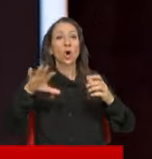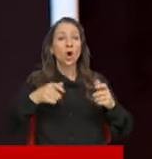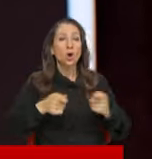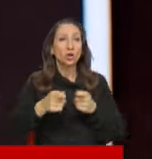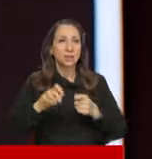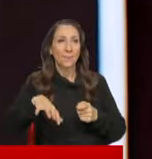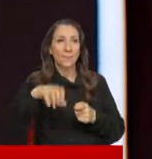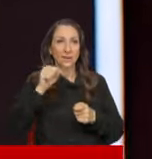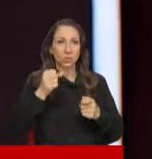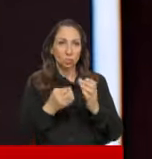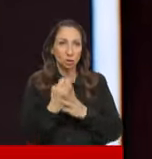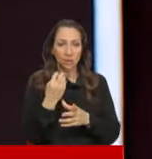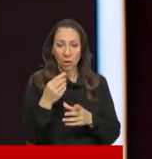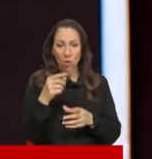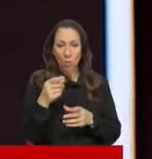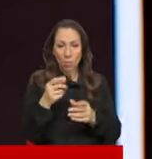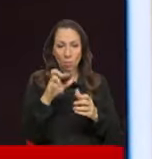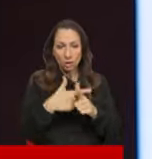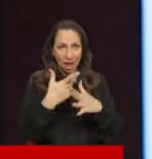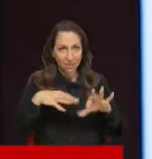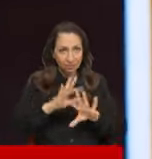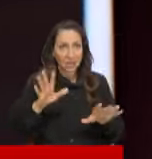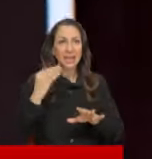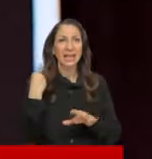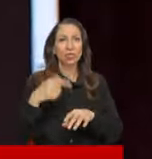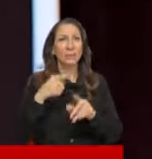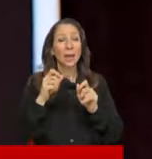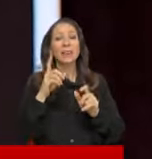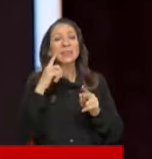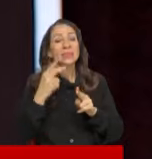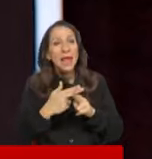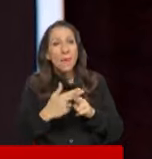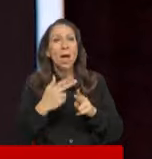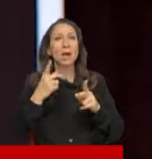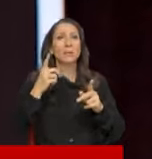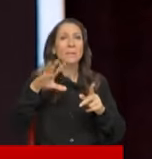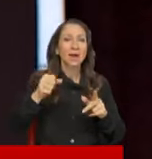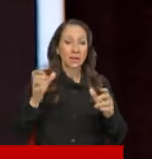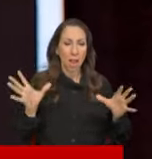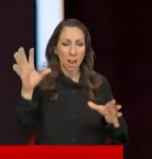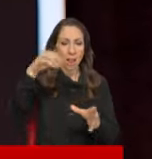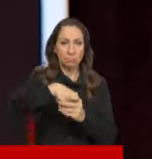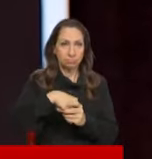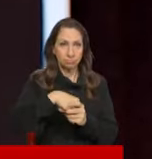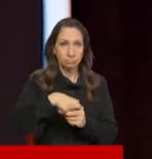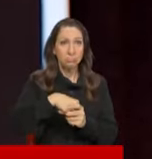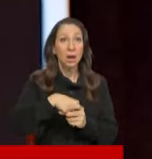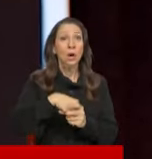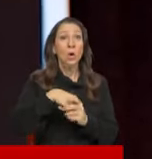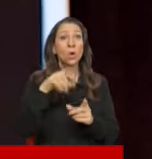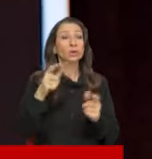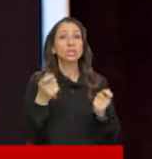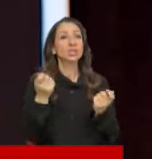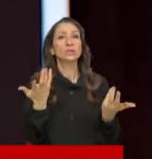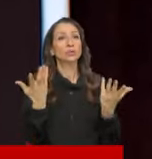onun projesini yaptık Yeni dönemde hemen yapacağız onu Eee bütün simülasyon merkezini bütün merkezleri orada toplayacağız onun işlevi